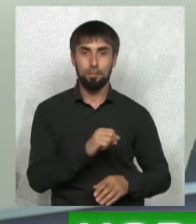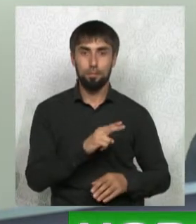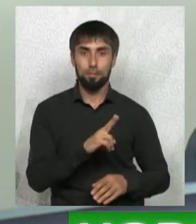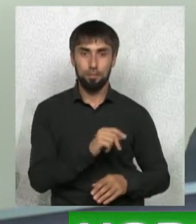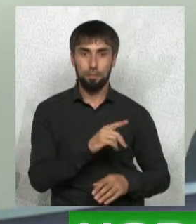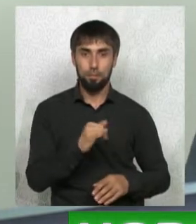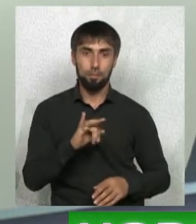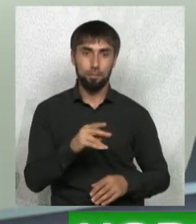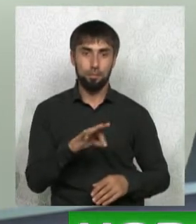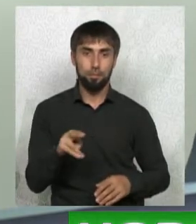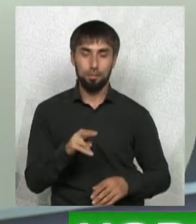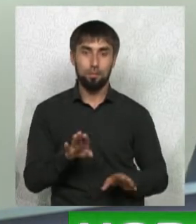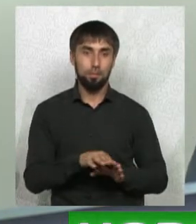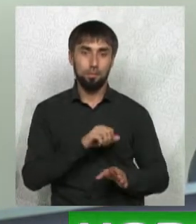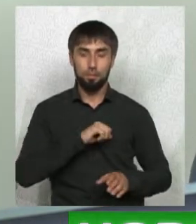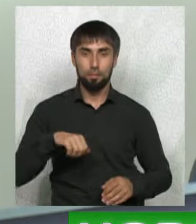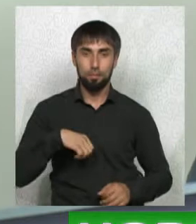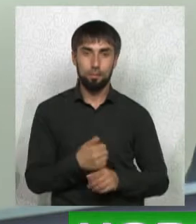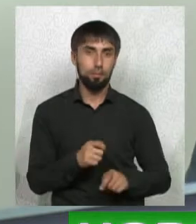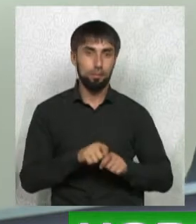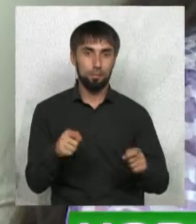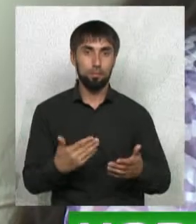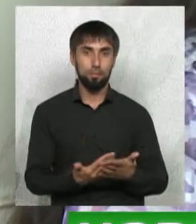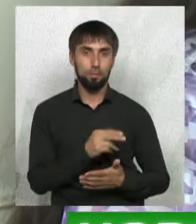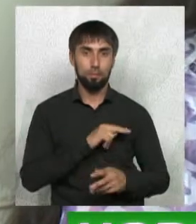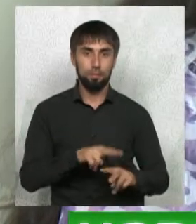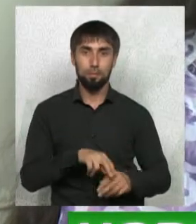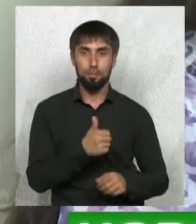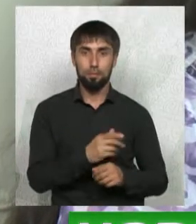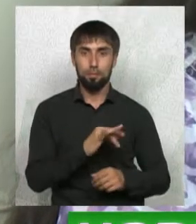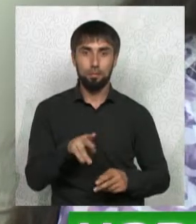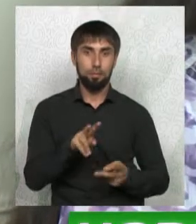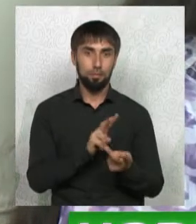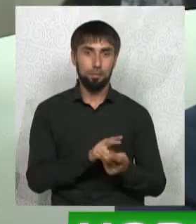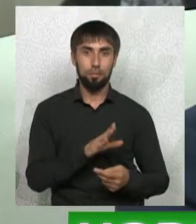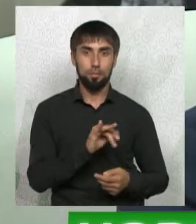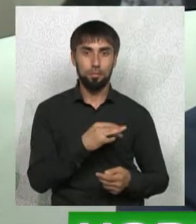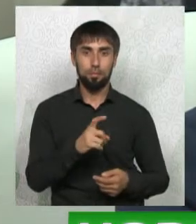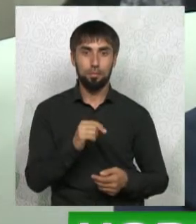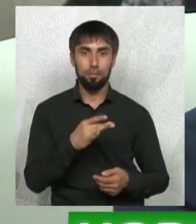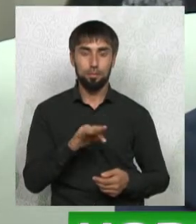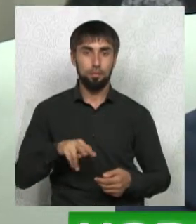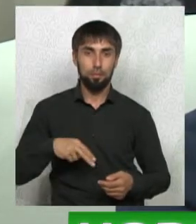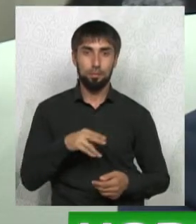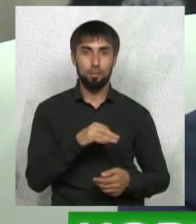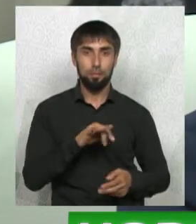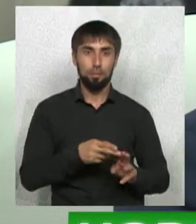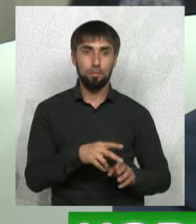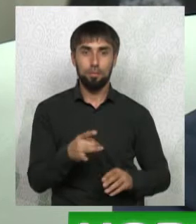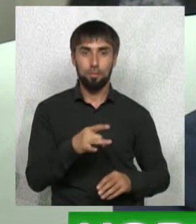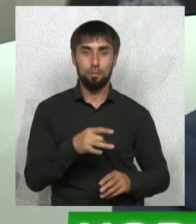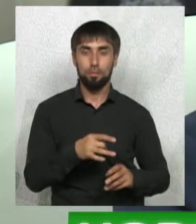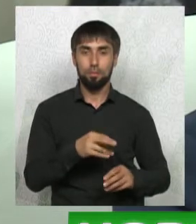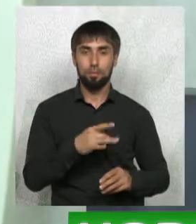доходы, и самое главное, создаем новые рабочие места. Главный спикер этой встречи Виталий Хаценко, директор департамента региональной